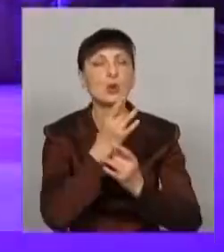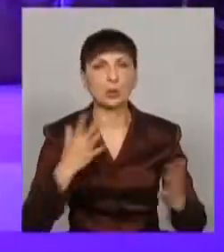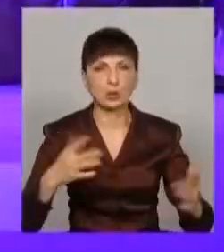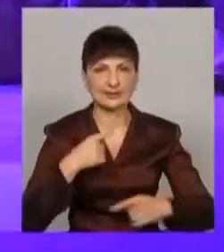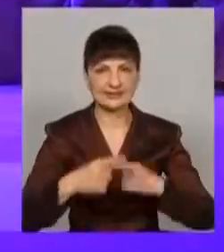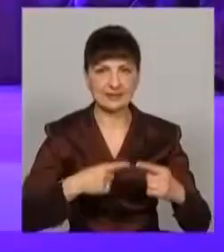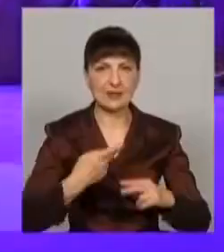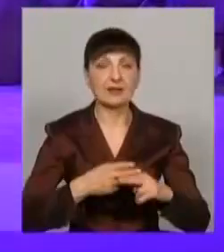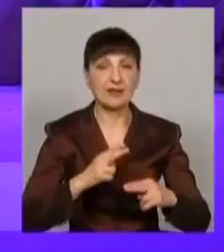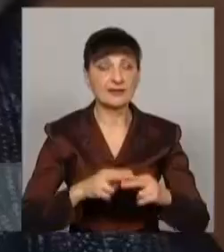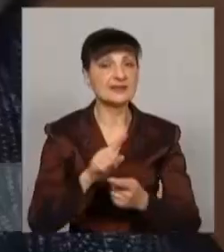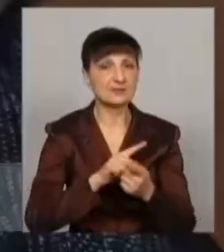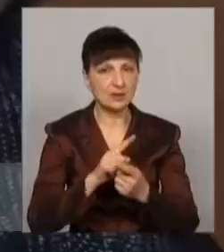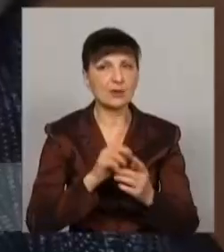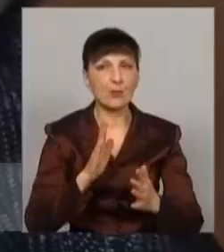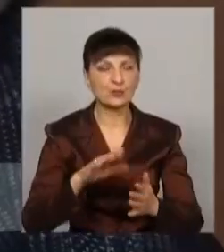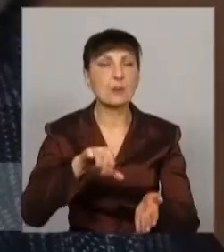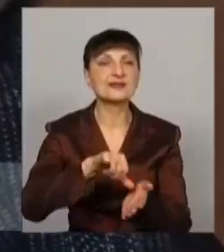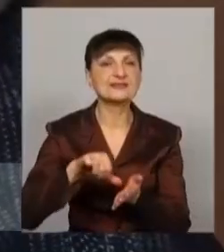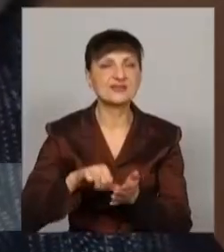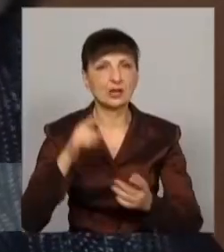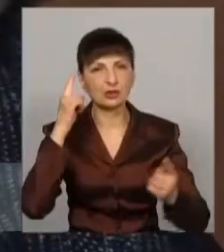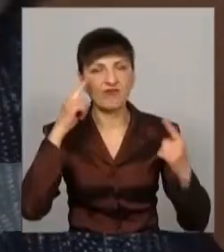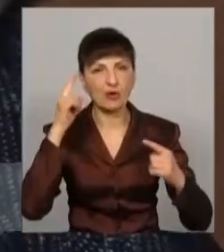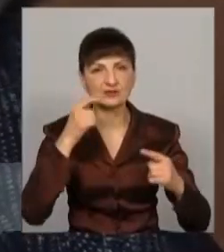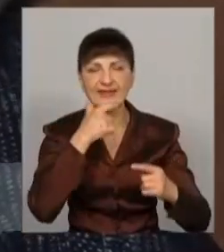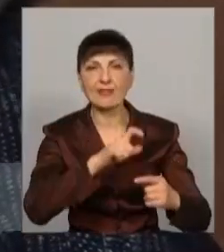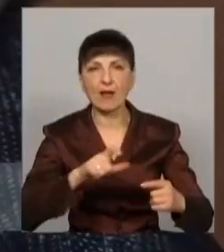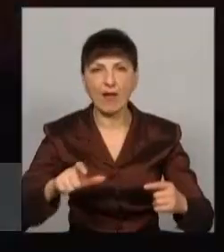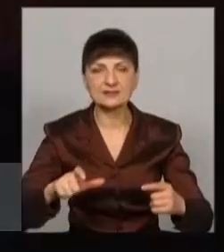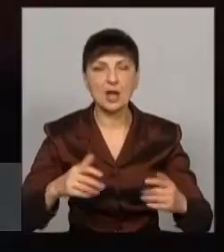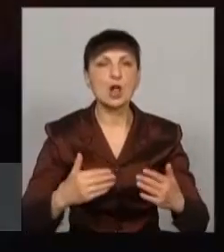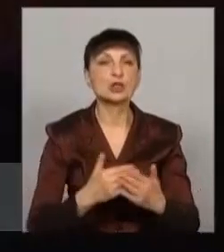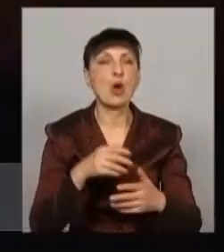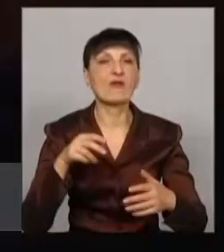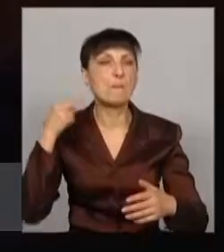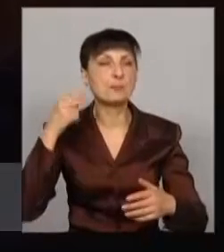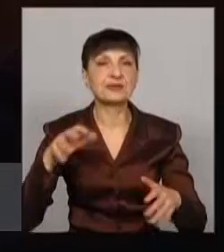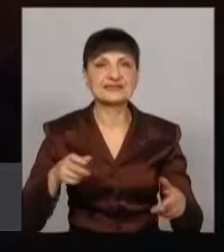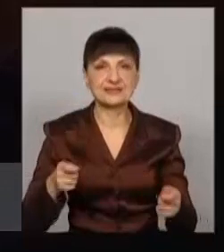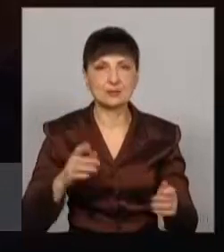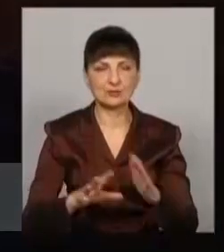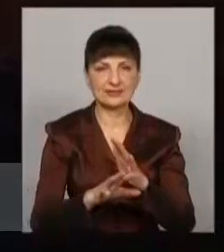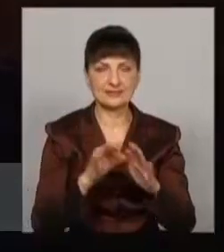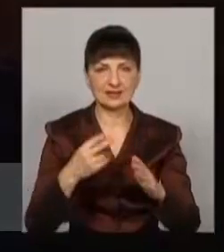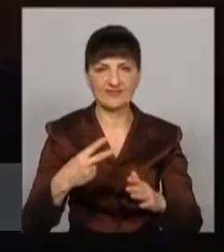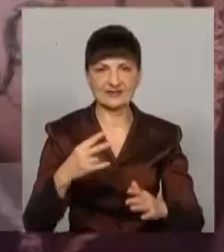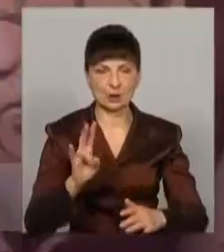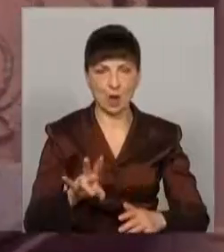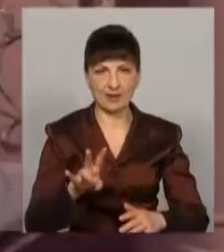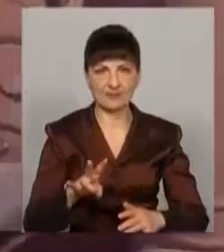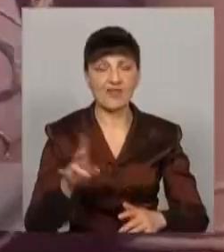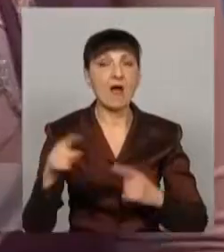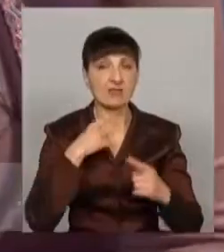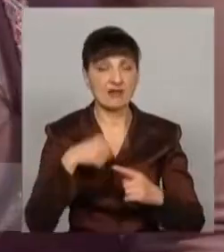наследие. Таких изменений ожидает представители творческой интеллигенции от нового президента, который будет избран 20 ноября. По их